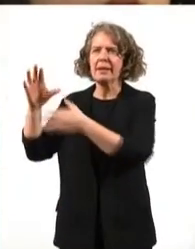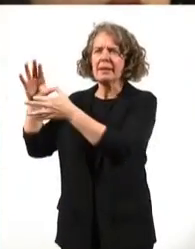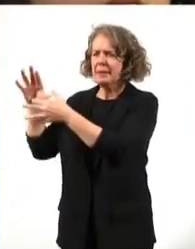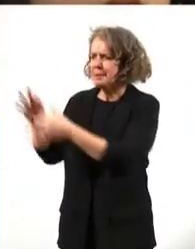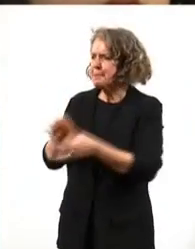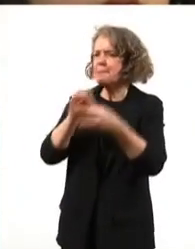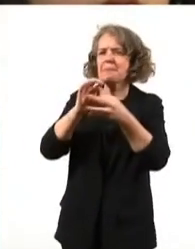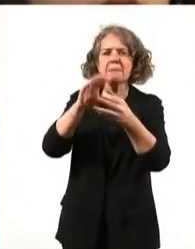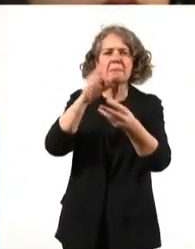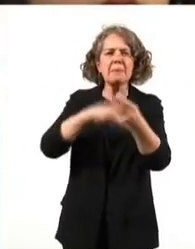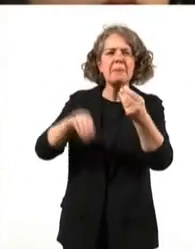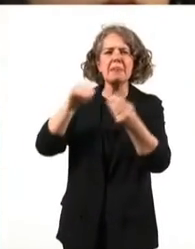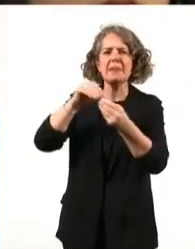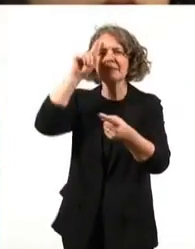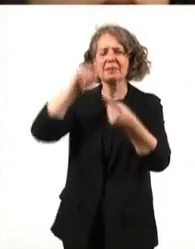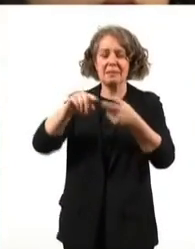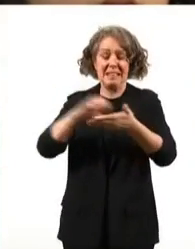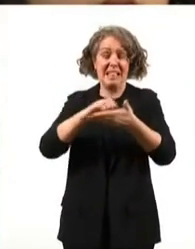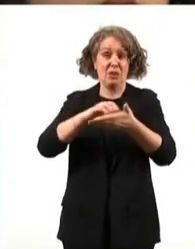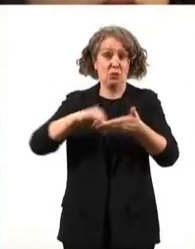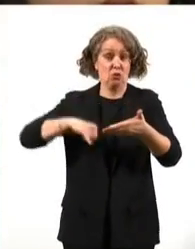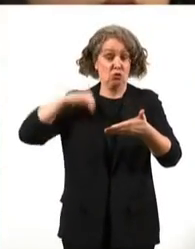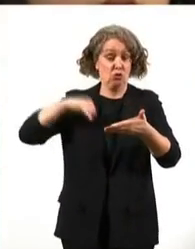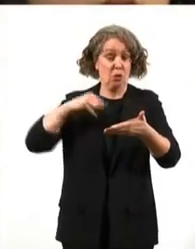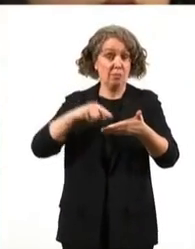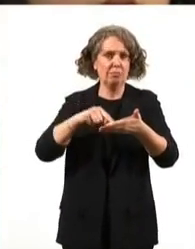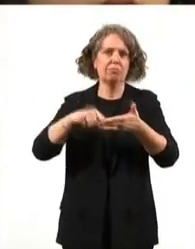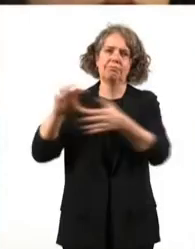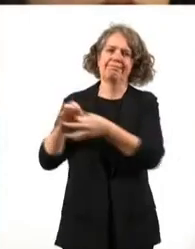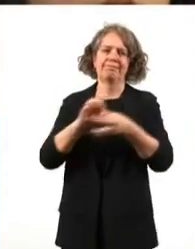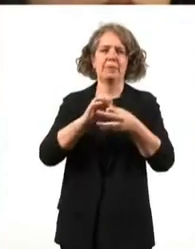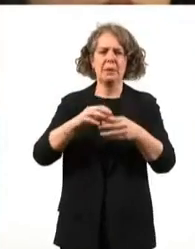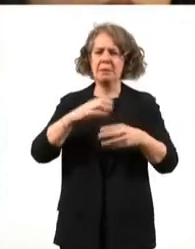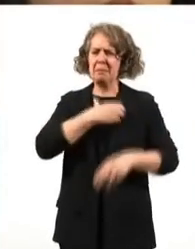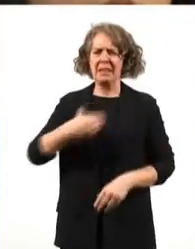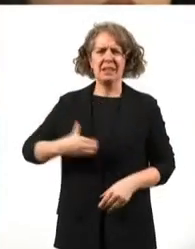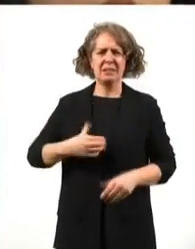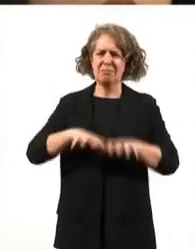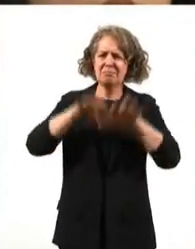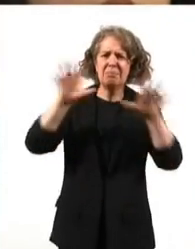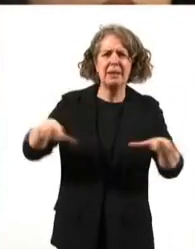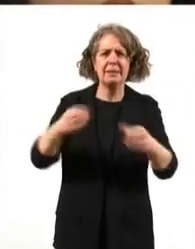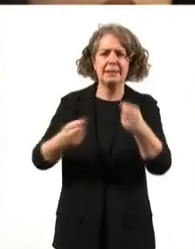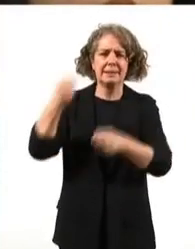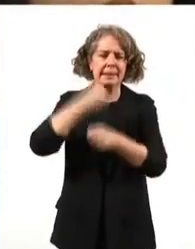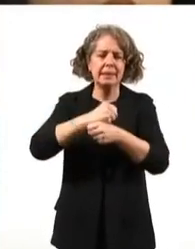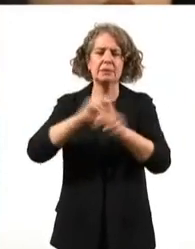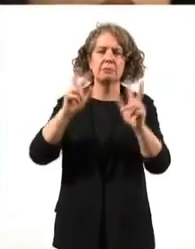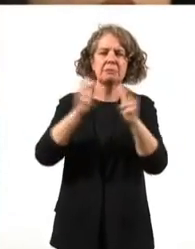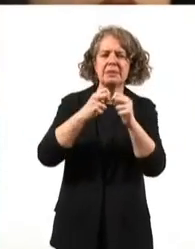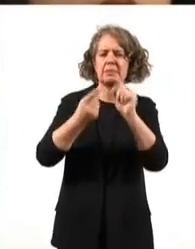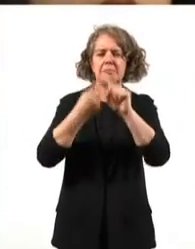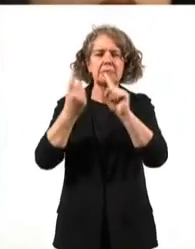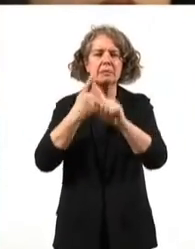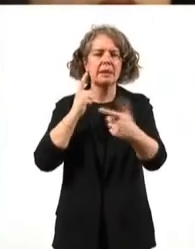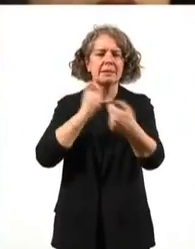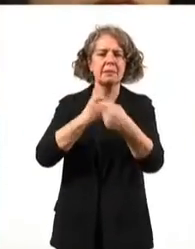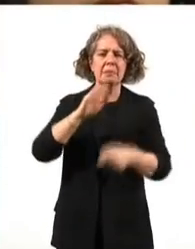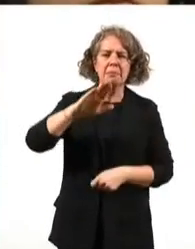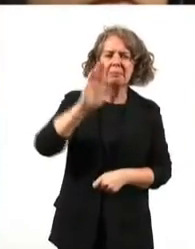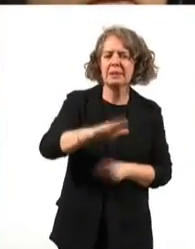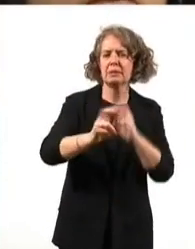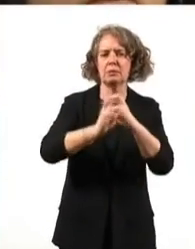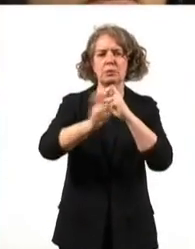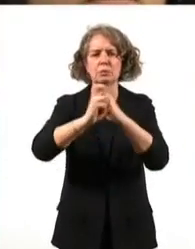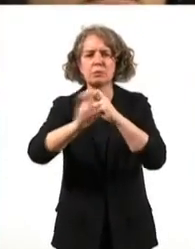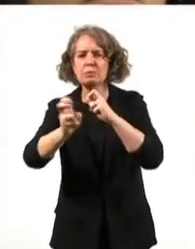indirectement autour des histoires de cartes jeunes. Il y a plein de mairies qui mettent en place des dispositifs, des tarifs spéciaux sur les